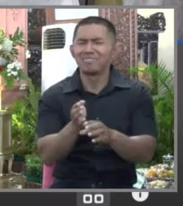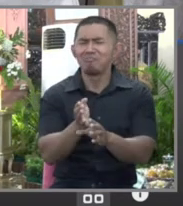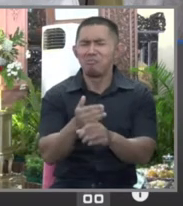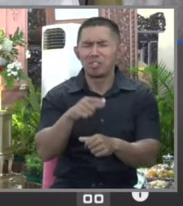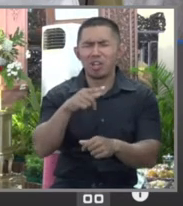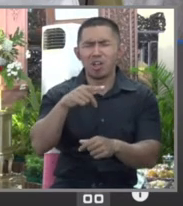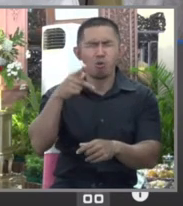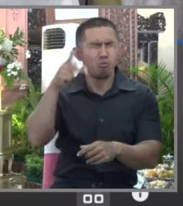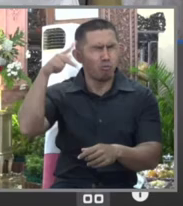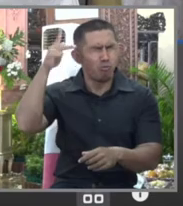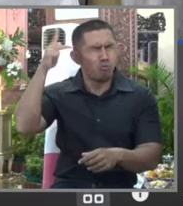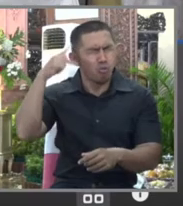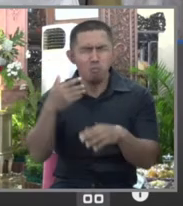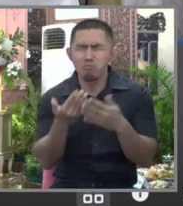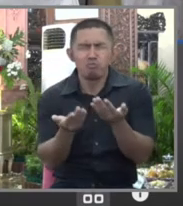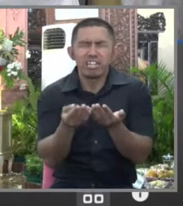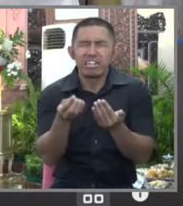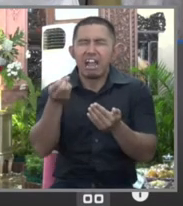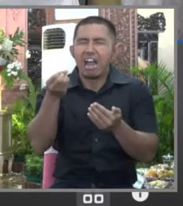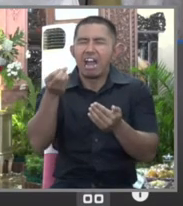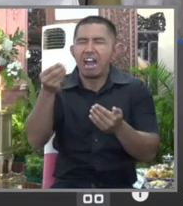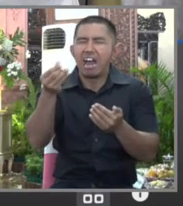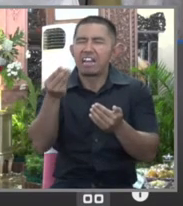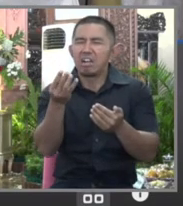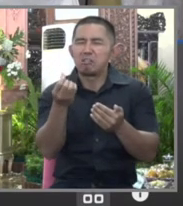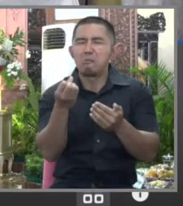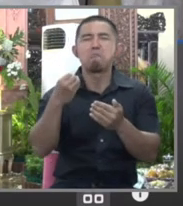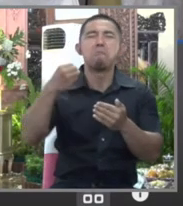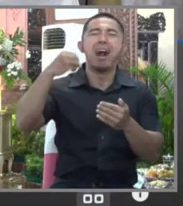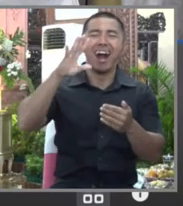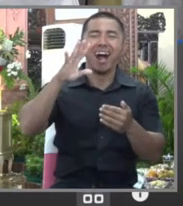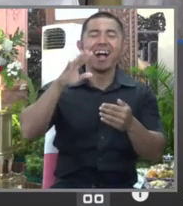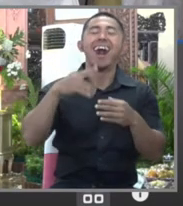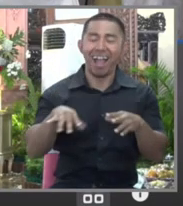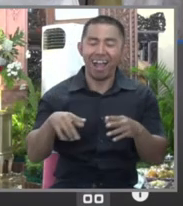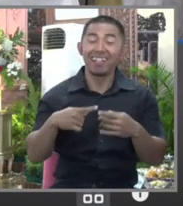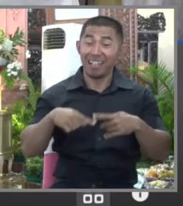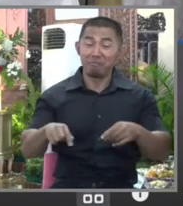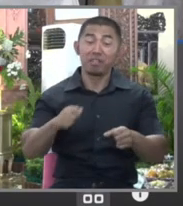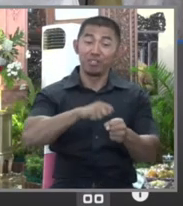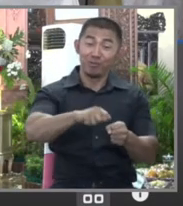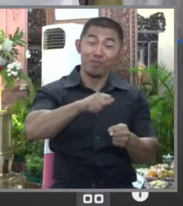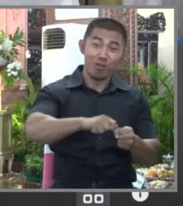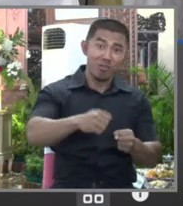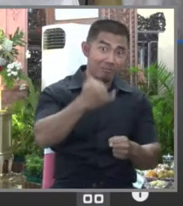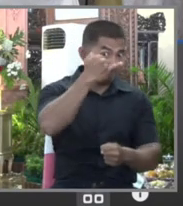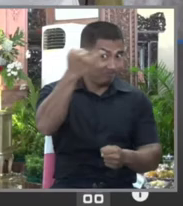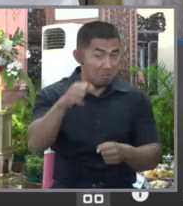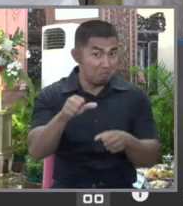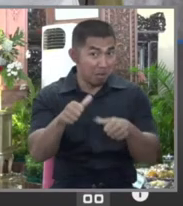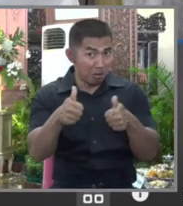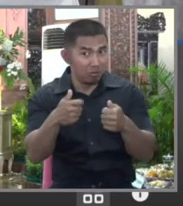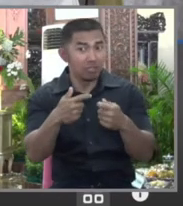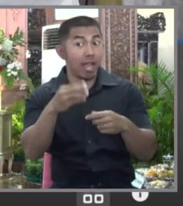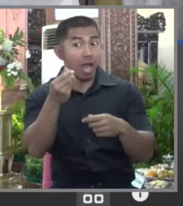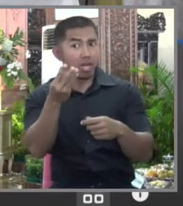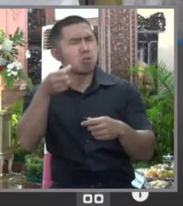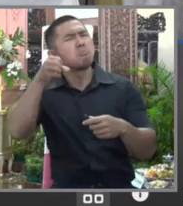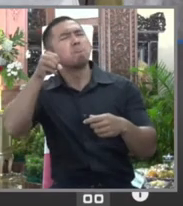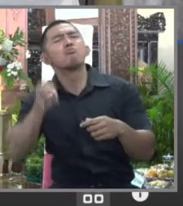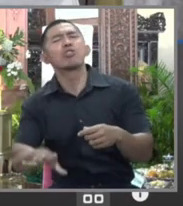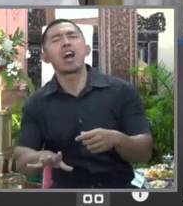maka mungkin harganya menjadi mahal natrosol dari jeporo itu bisa mendesain apapun harganya